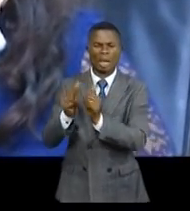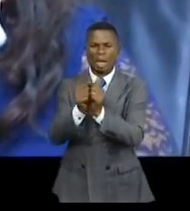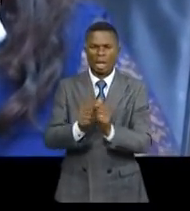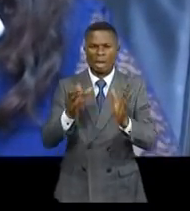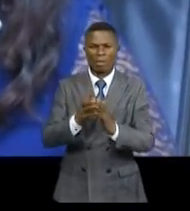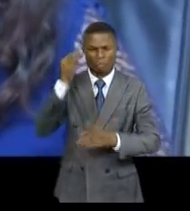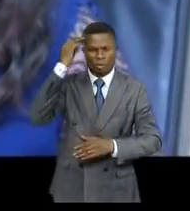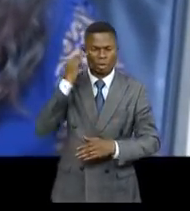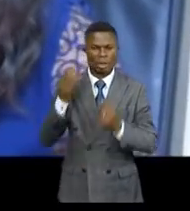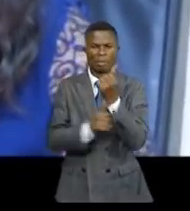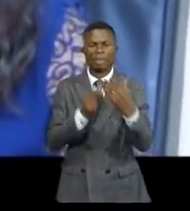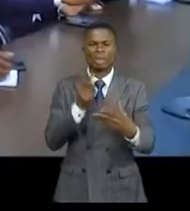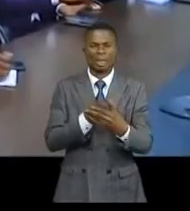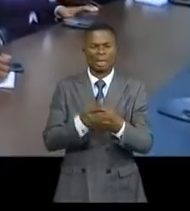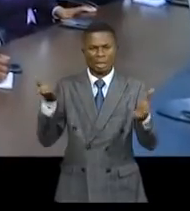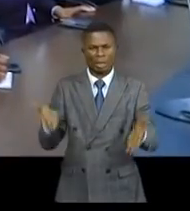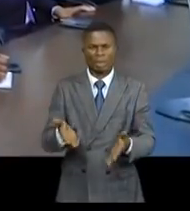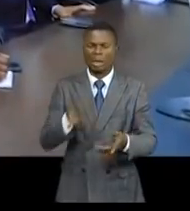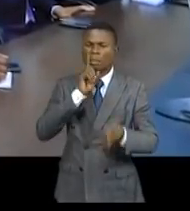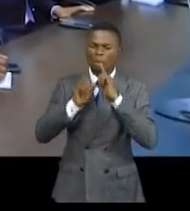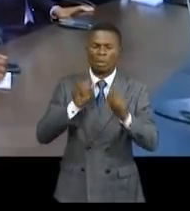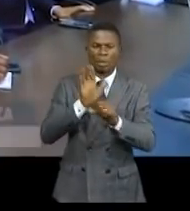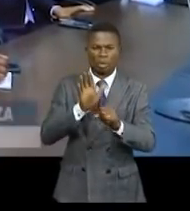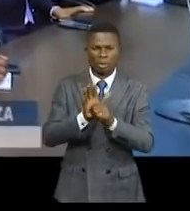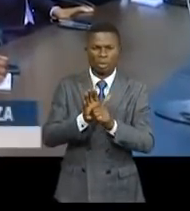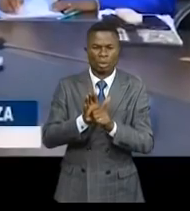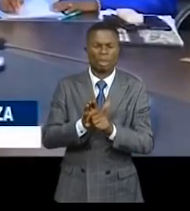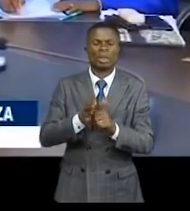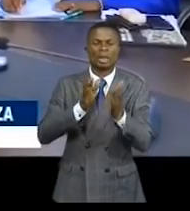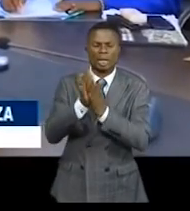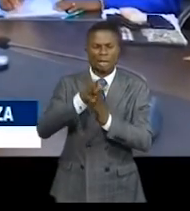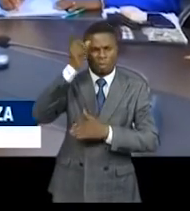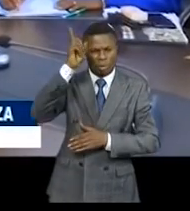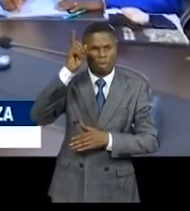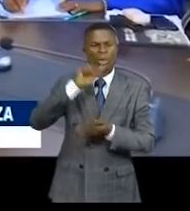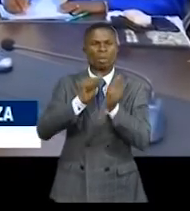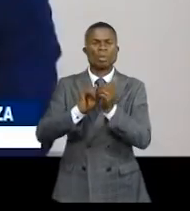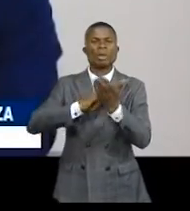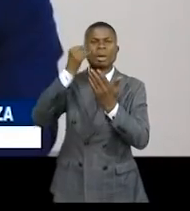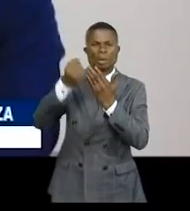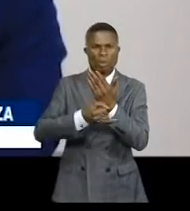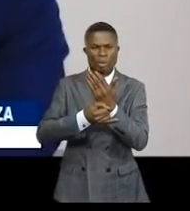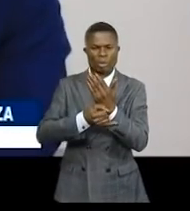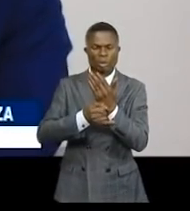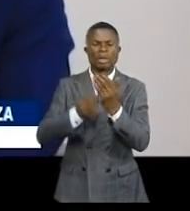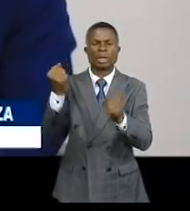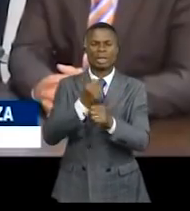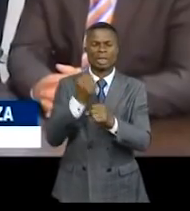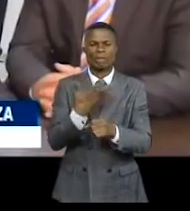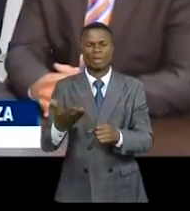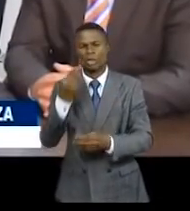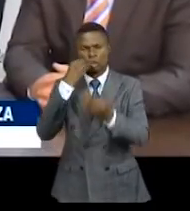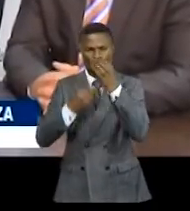ministre des personnes vivant avec handicap. Les échanges ont porté principalement sur des projets liés à la production alimentaire